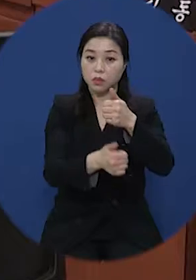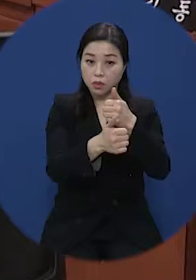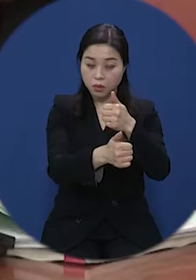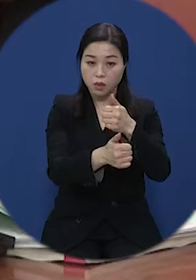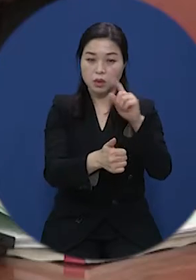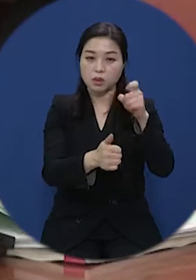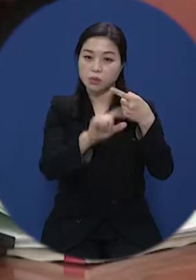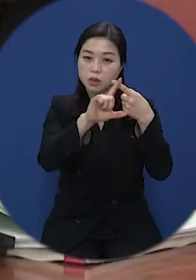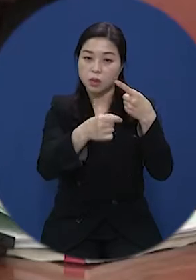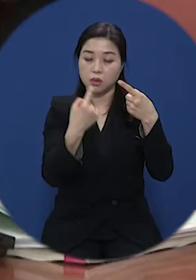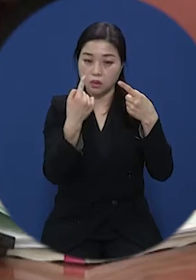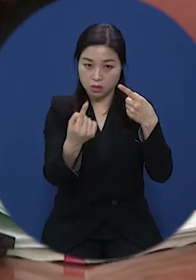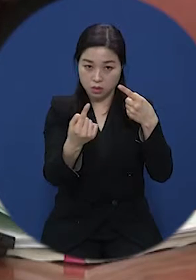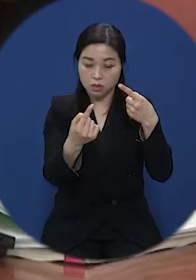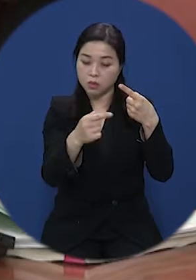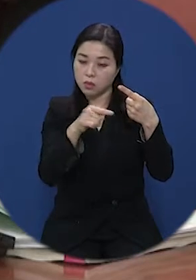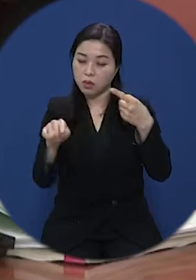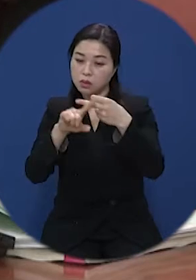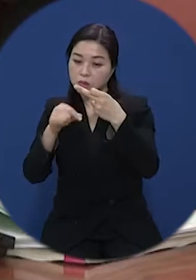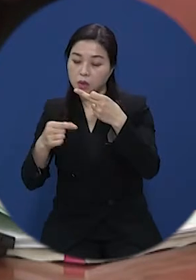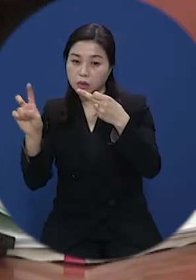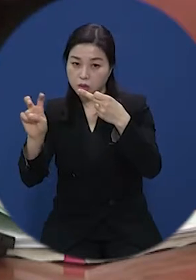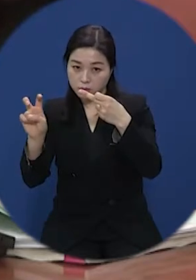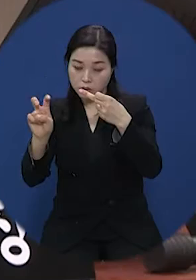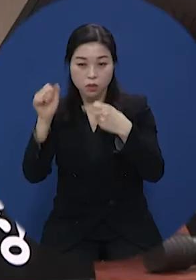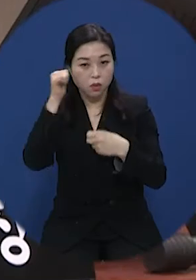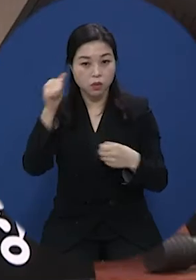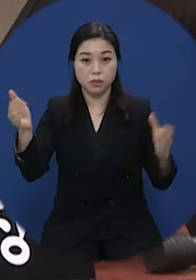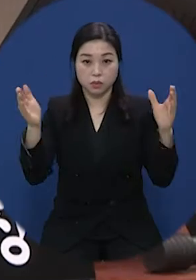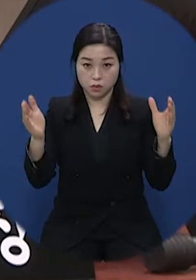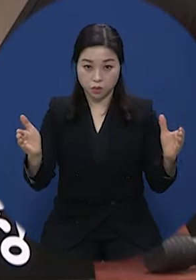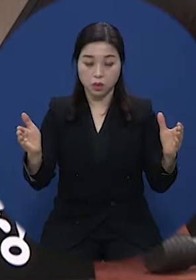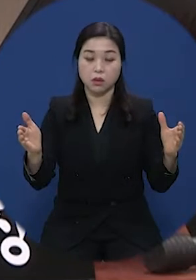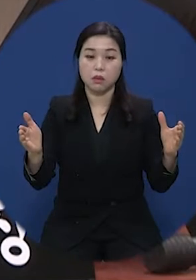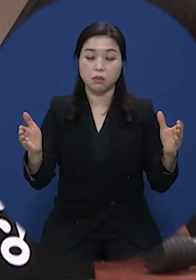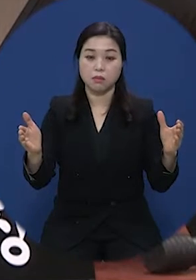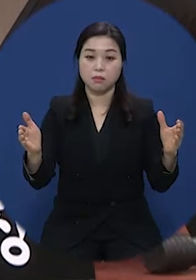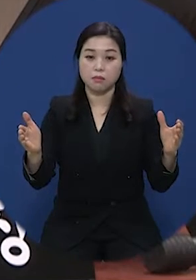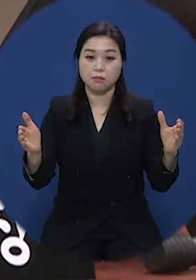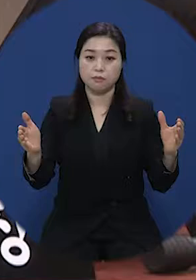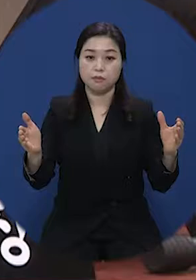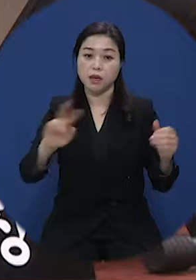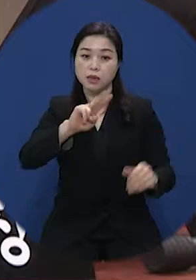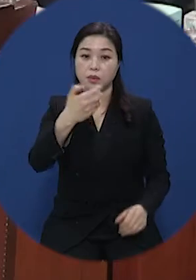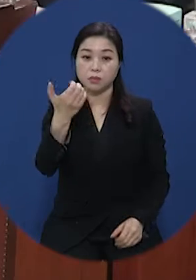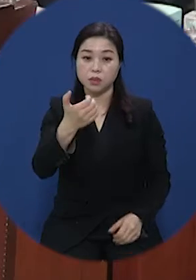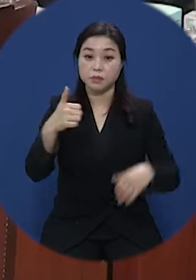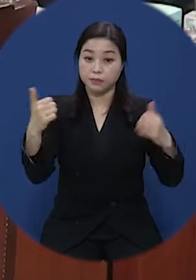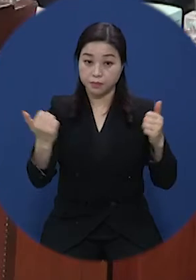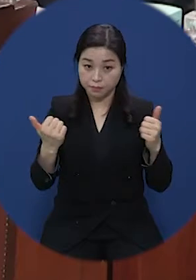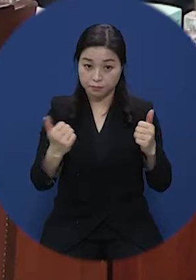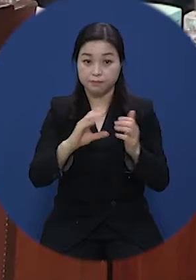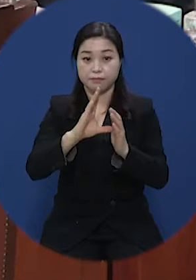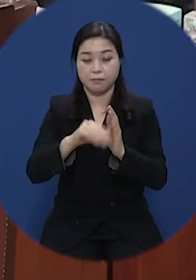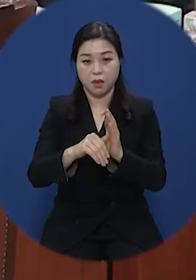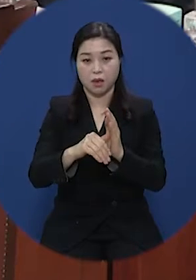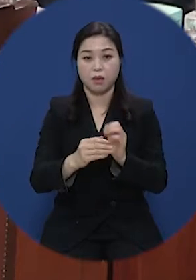보건복지위원회가 11월 1일부터 12월 20일까지 50일간의 일정으로 열린 제290회